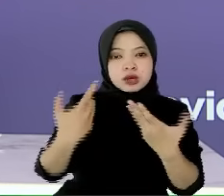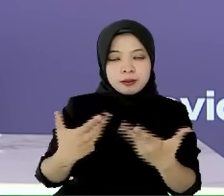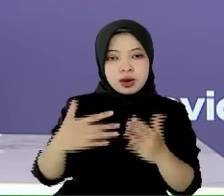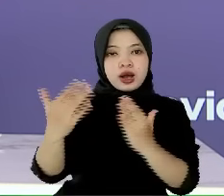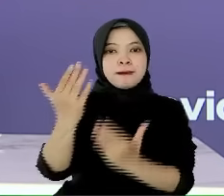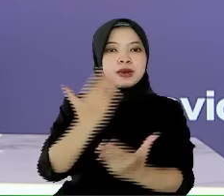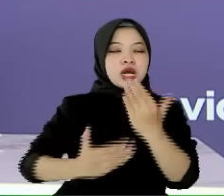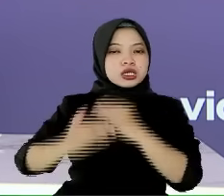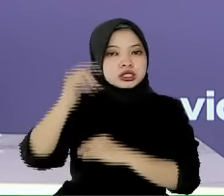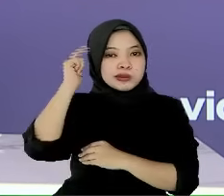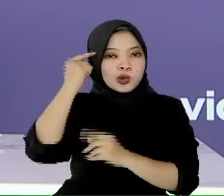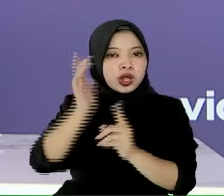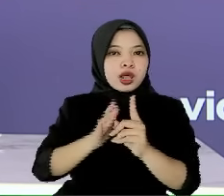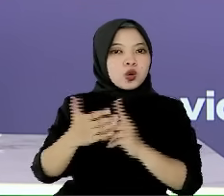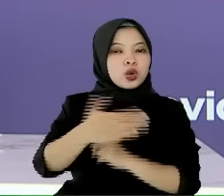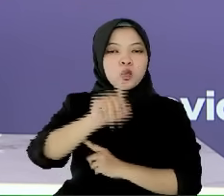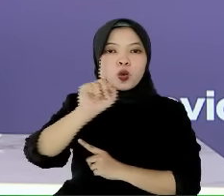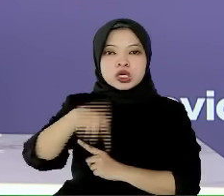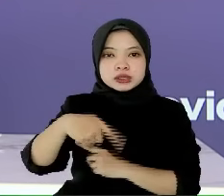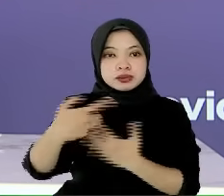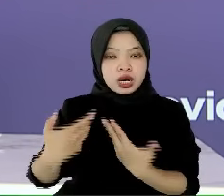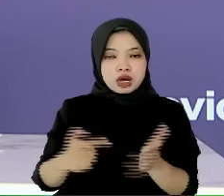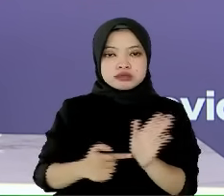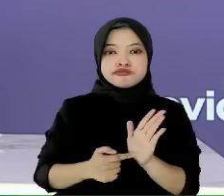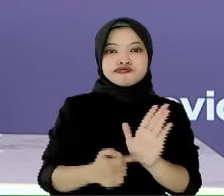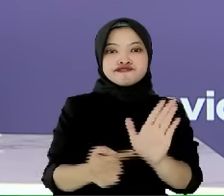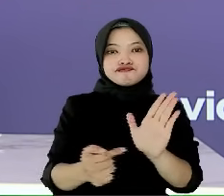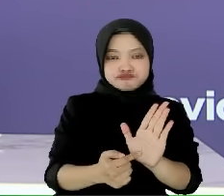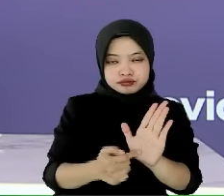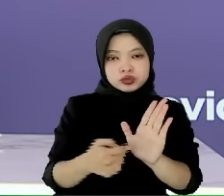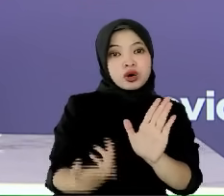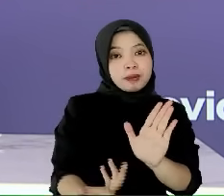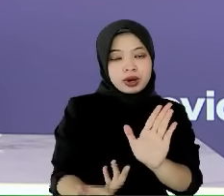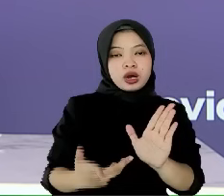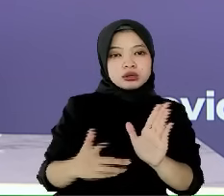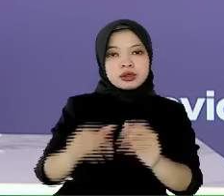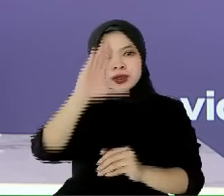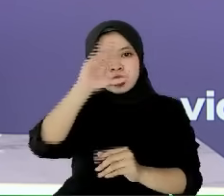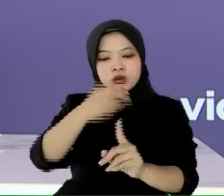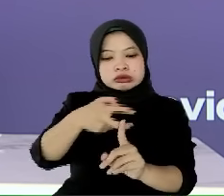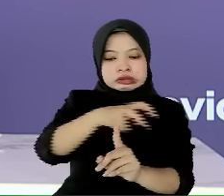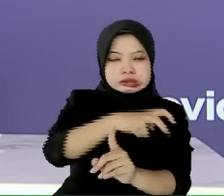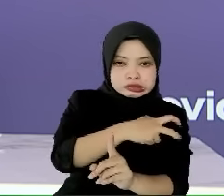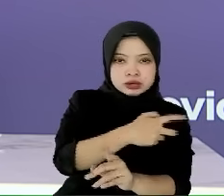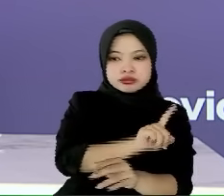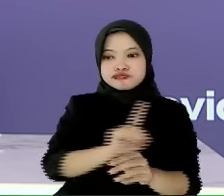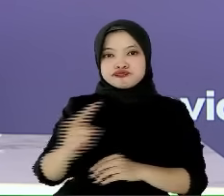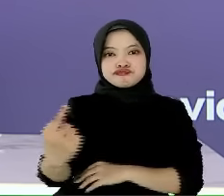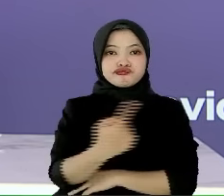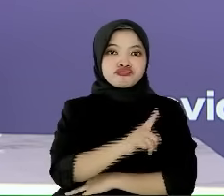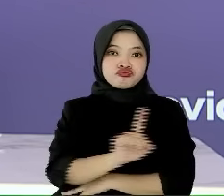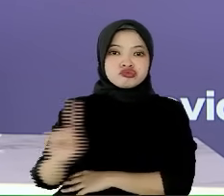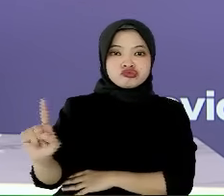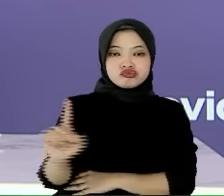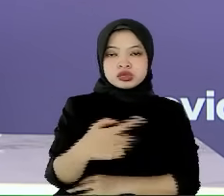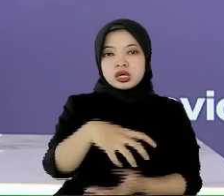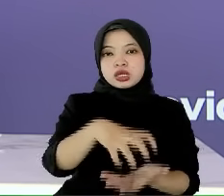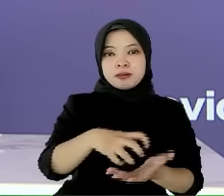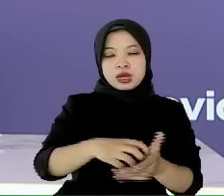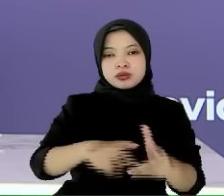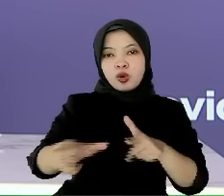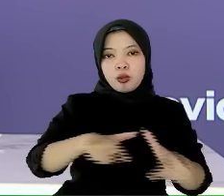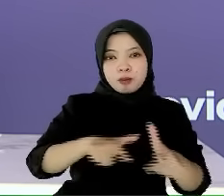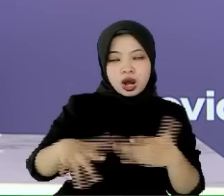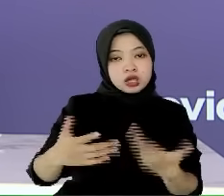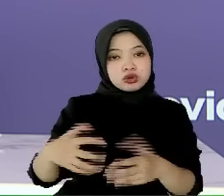menggunakan aplikasi Peduli Lindungi untuk melakukan screening terhadap orang yang keluar masuk pada tempat pelaksanaan kompetisi